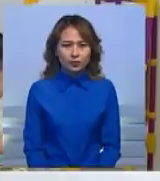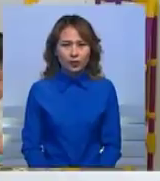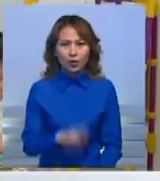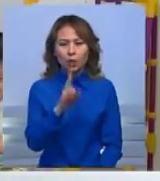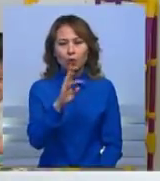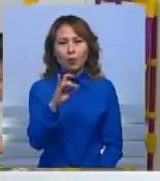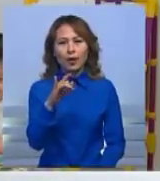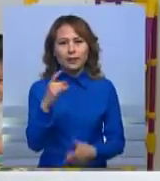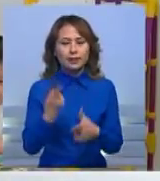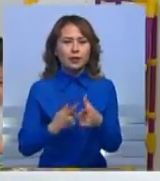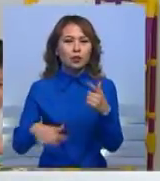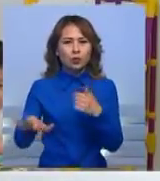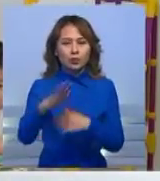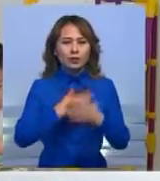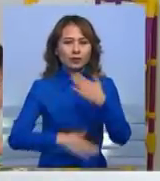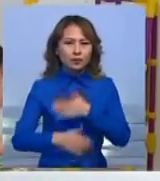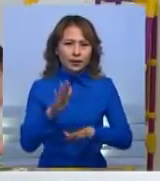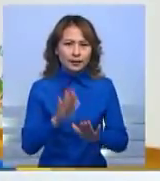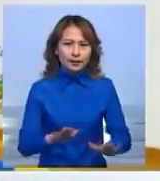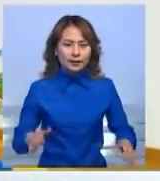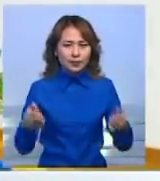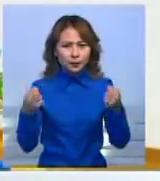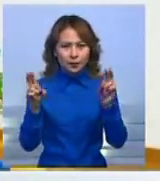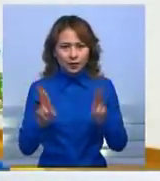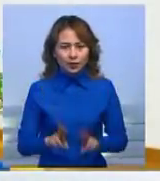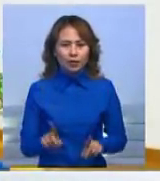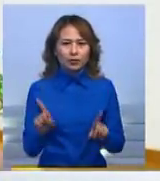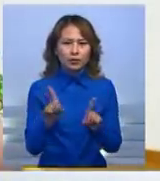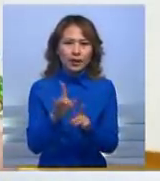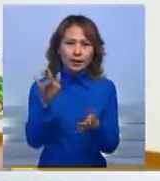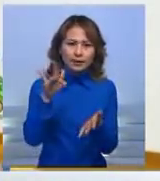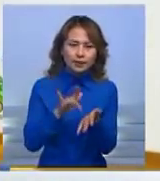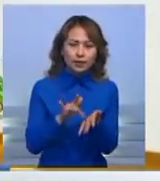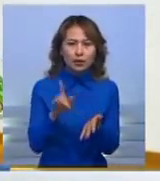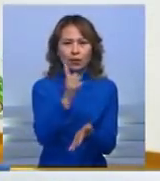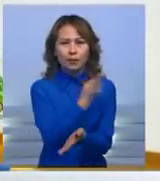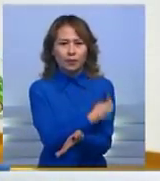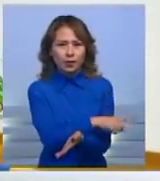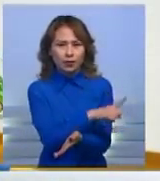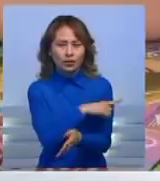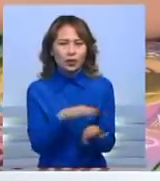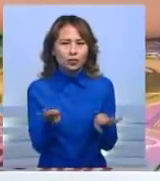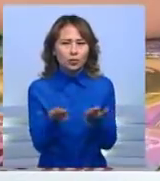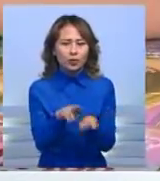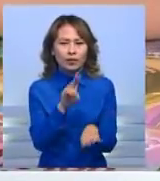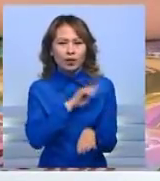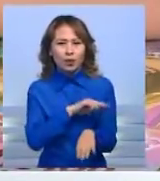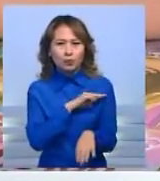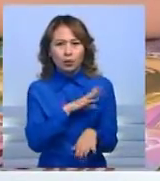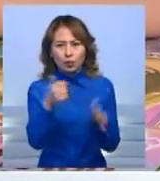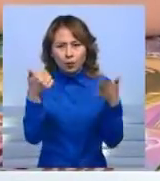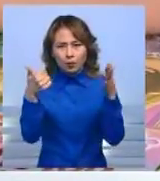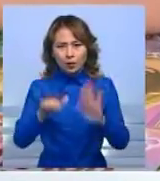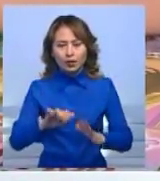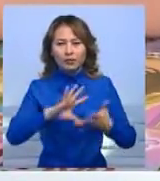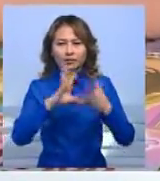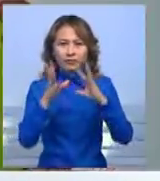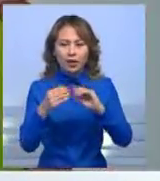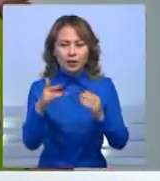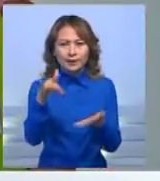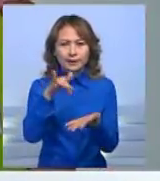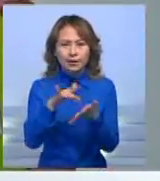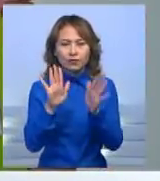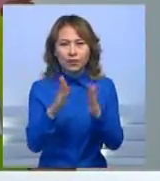Құрманғазы ауданындағы мүмкіндігі шектеулі балаларға арналған бейімдеу оңалту орталығының жұмыс істеп тұрғанына жарты жылға жуықтады.